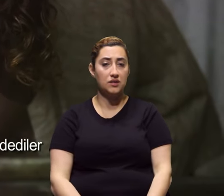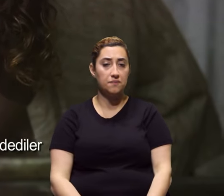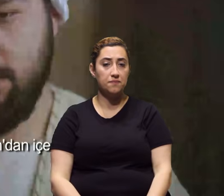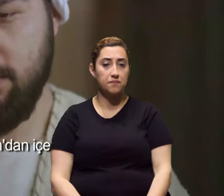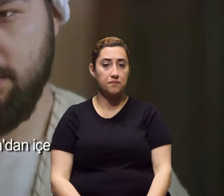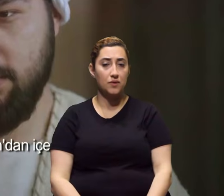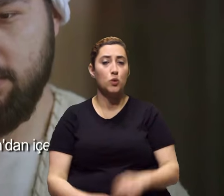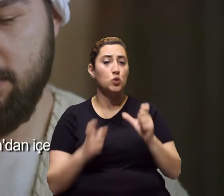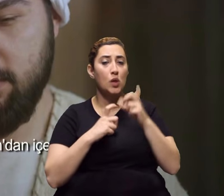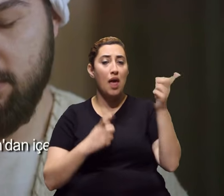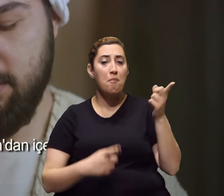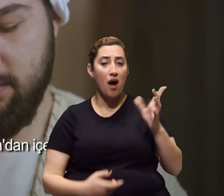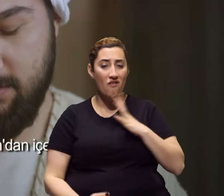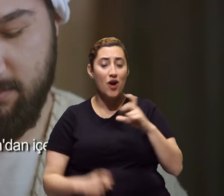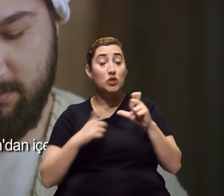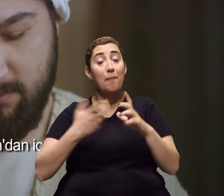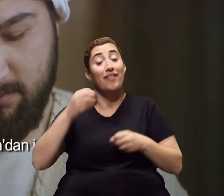Süleyman var Süleyman'dan içeri.